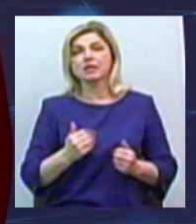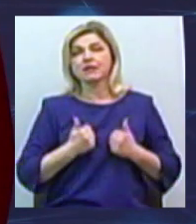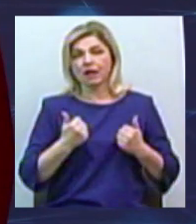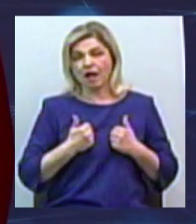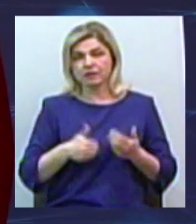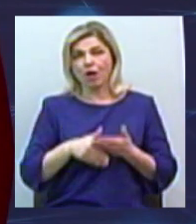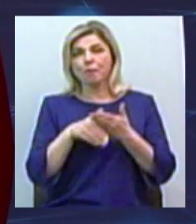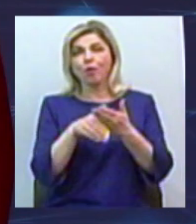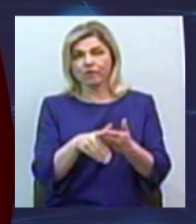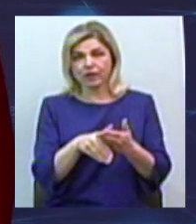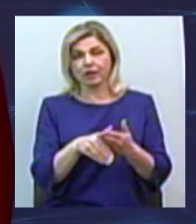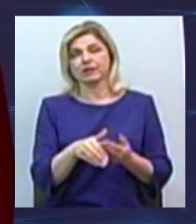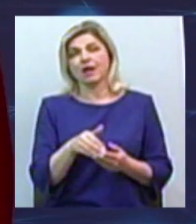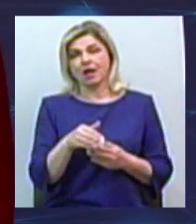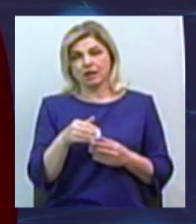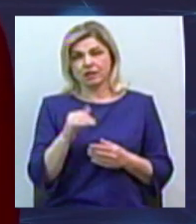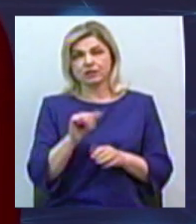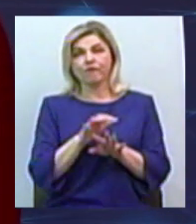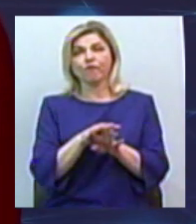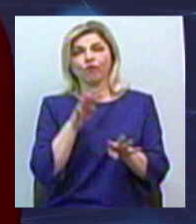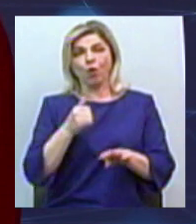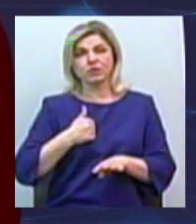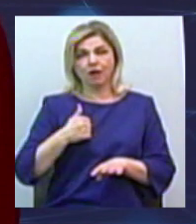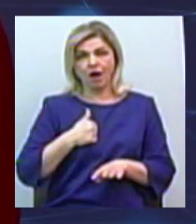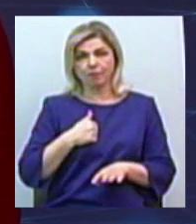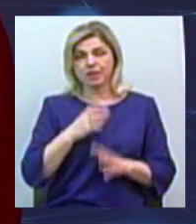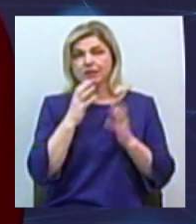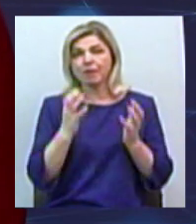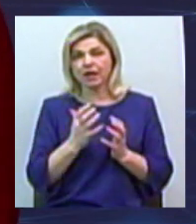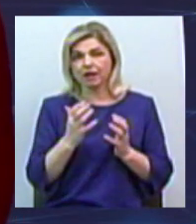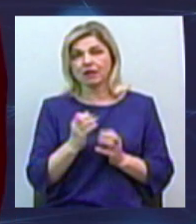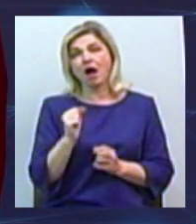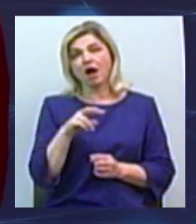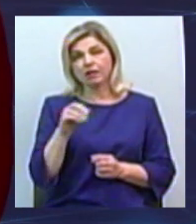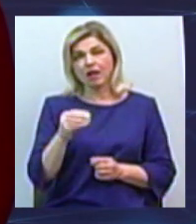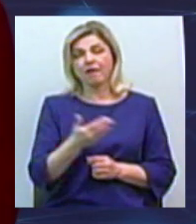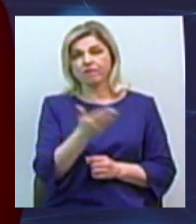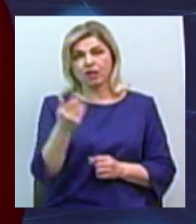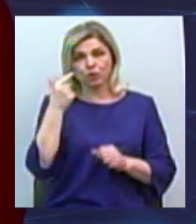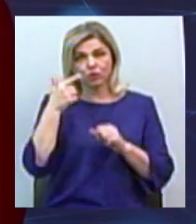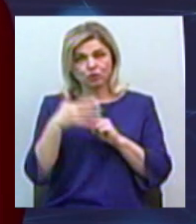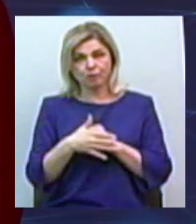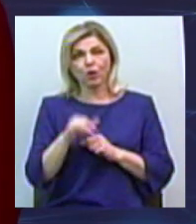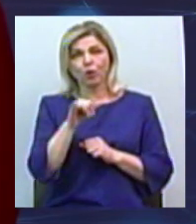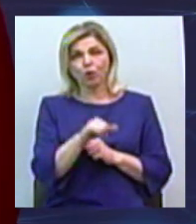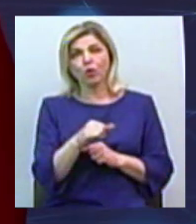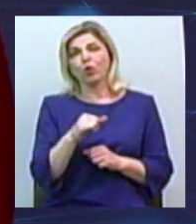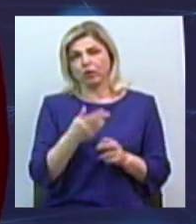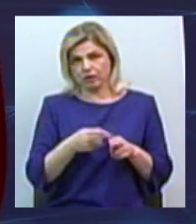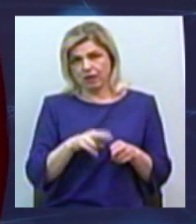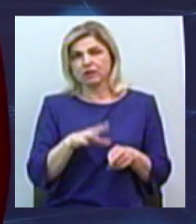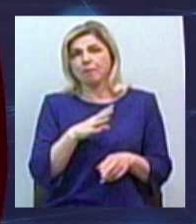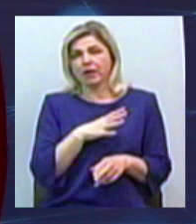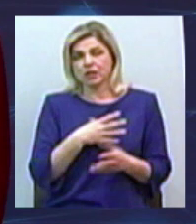допомагати з УНР зберегтися, але ви ж самі розумієте, що у УНР свої теж були проблеми. Так. І